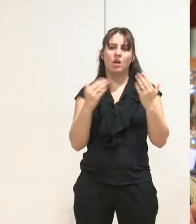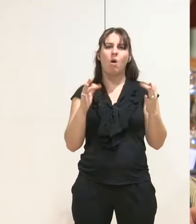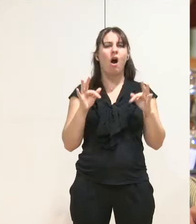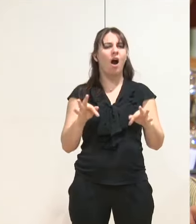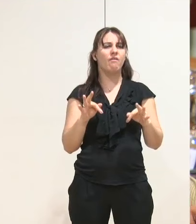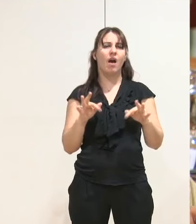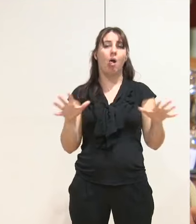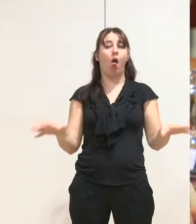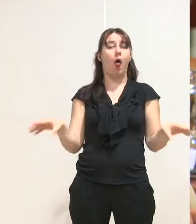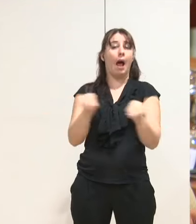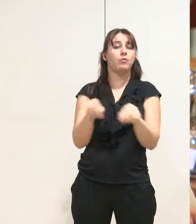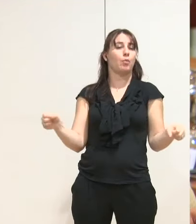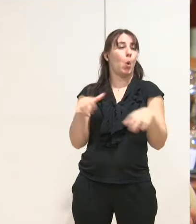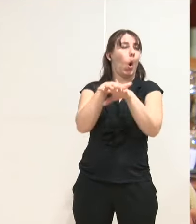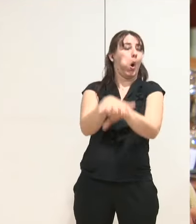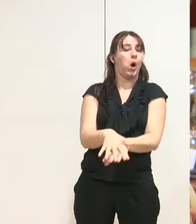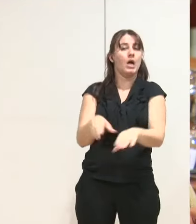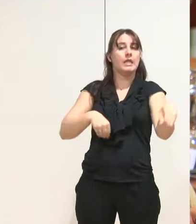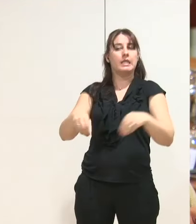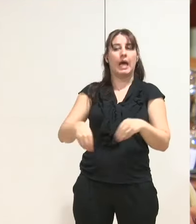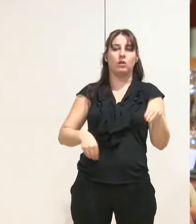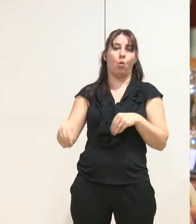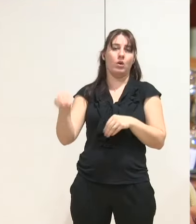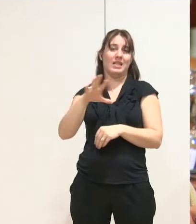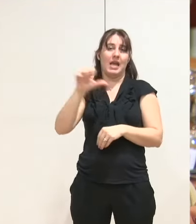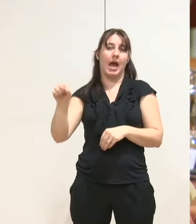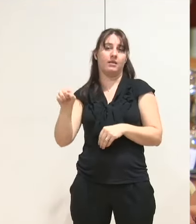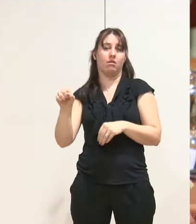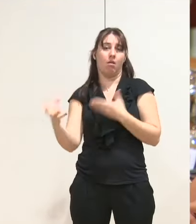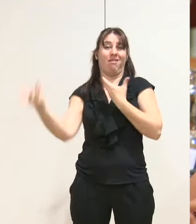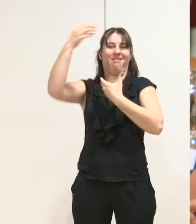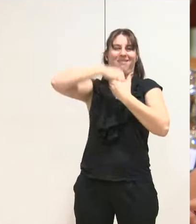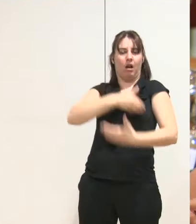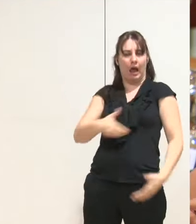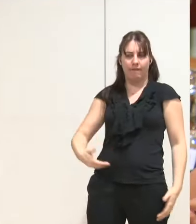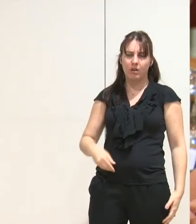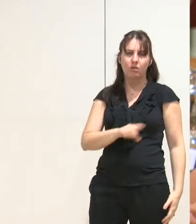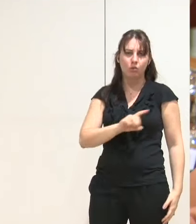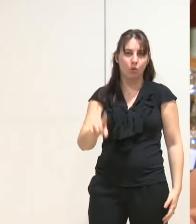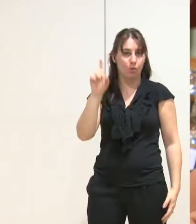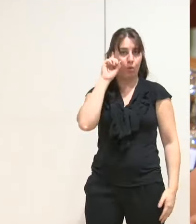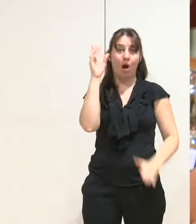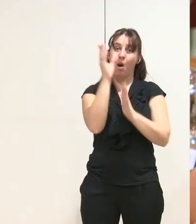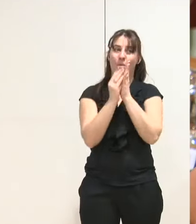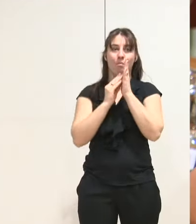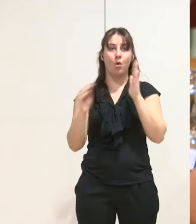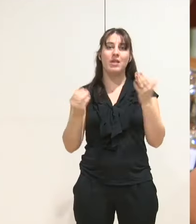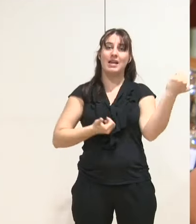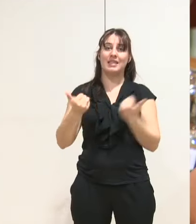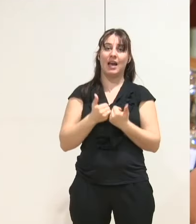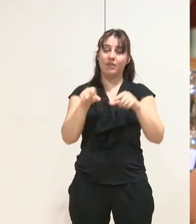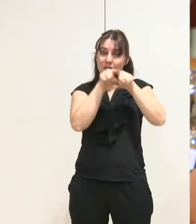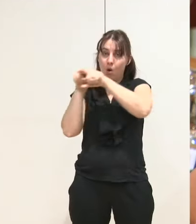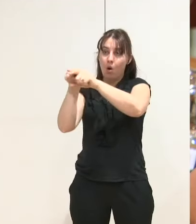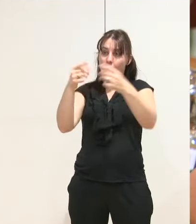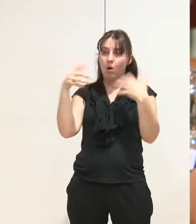simple d'un d'une direction du CCS par la ville car justement le modèle du service commun permet de continuer à maintenir